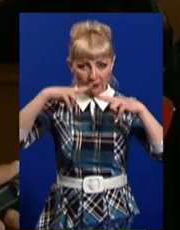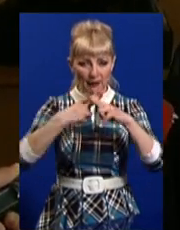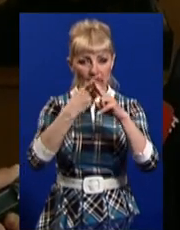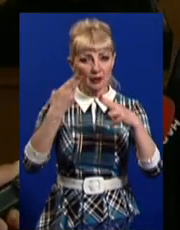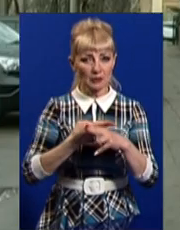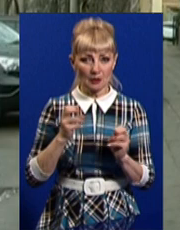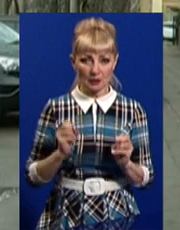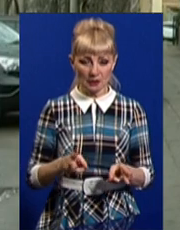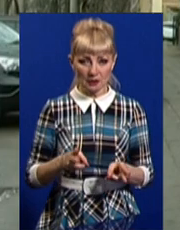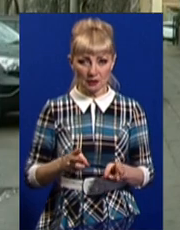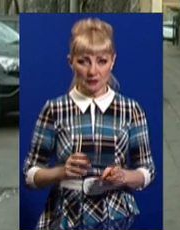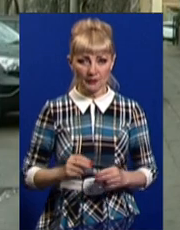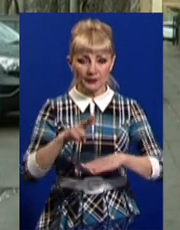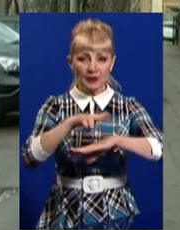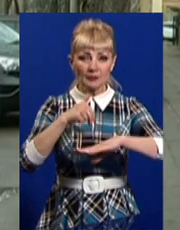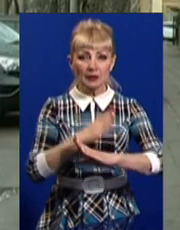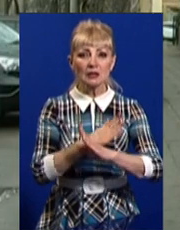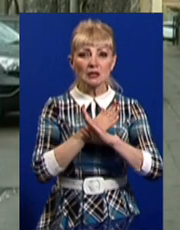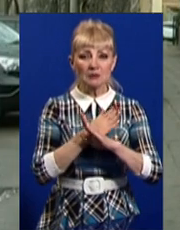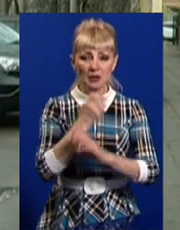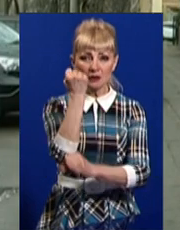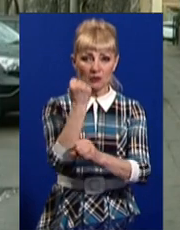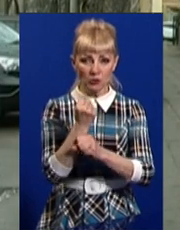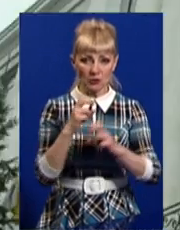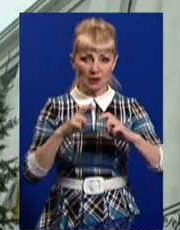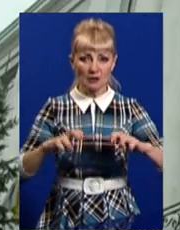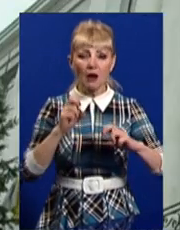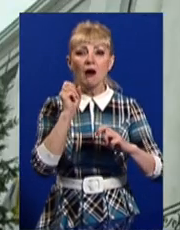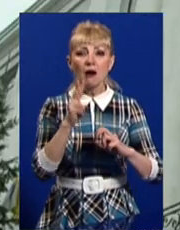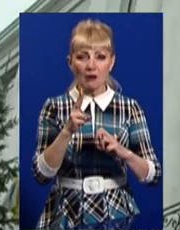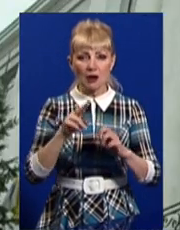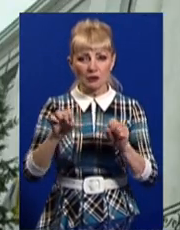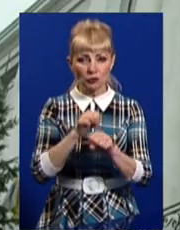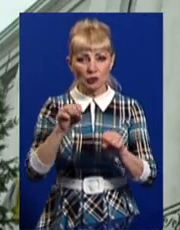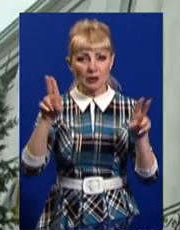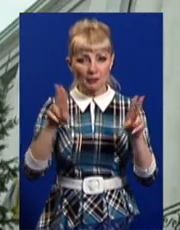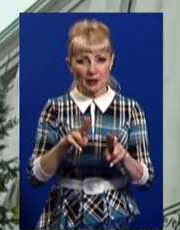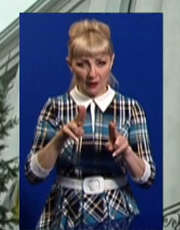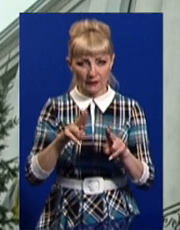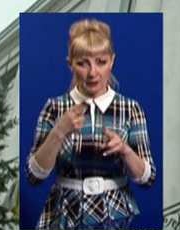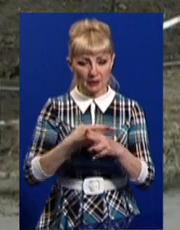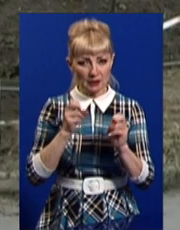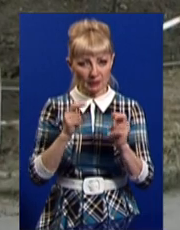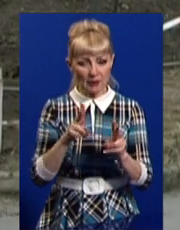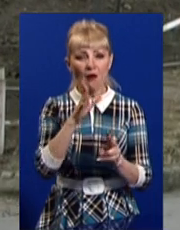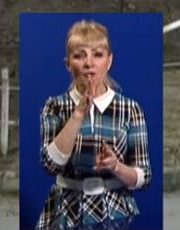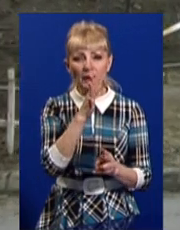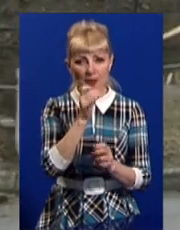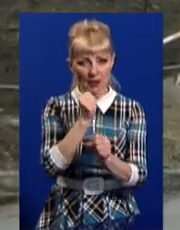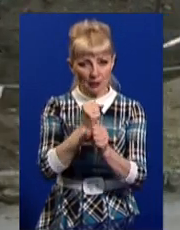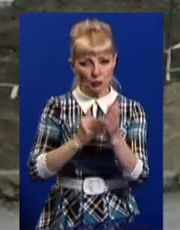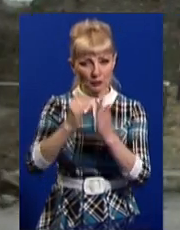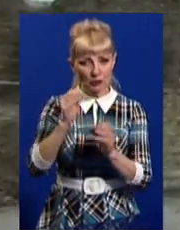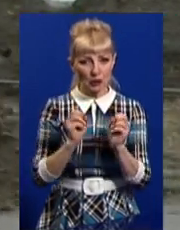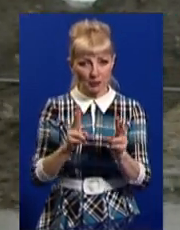безпеки. У поліції смерть комунальника розслідують як порушення правил безпеки під час робіт з підвищеною небезпекою. Свою перевірку